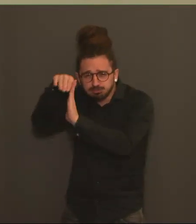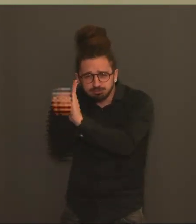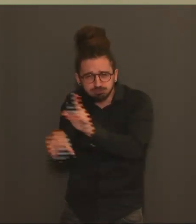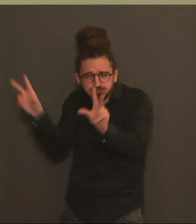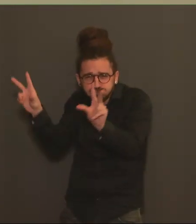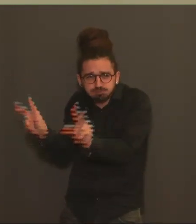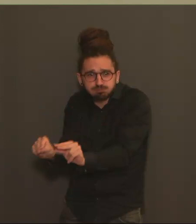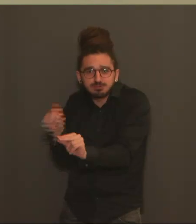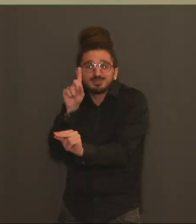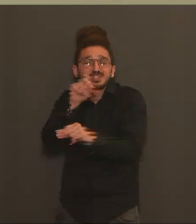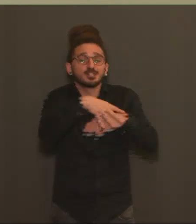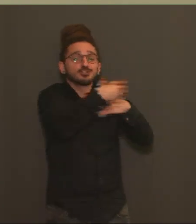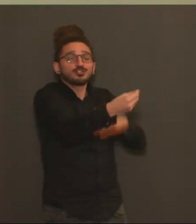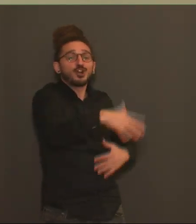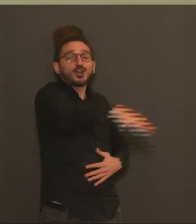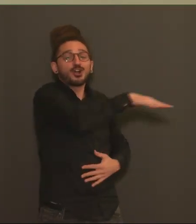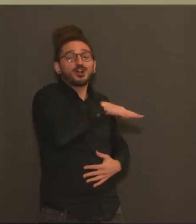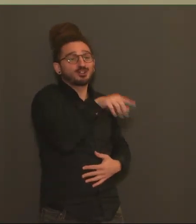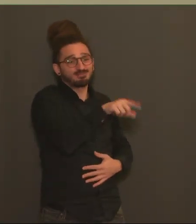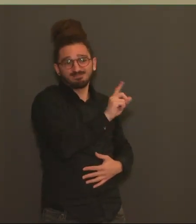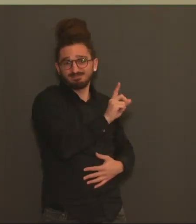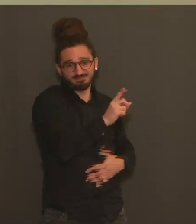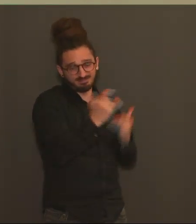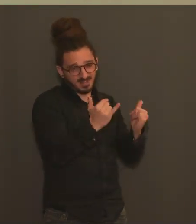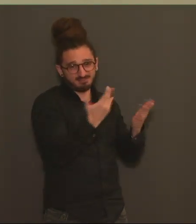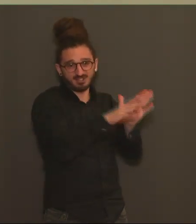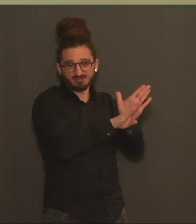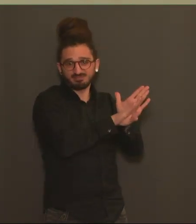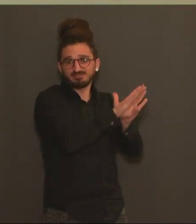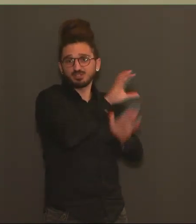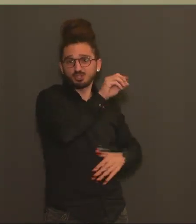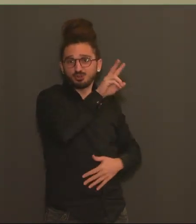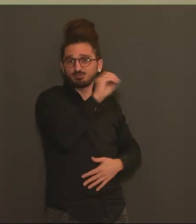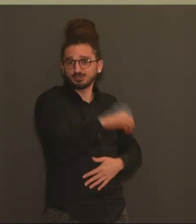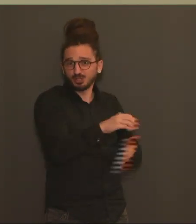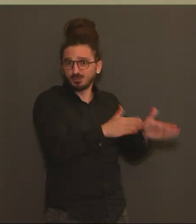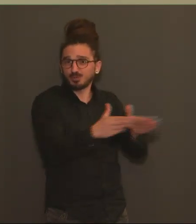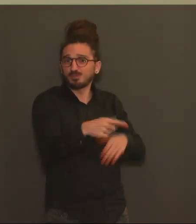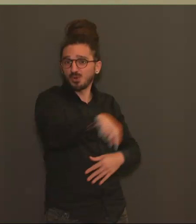repos, on assiste pour le Covid à une augmentation de 32%.